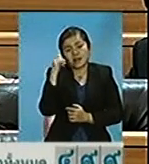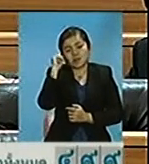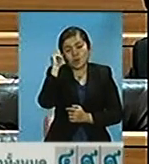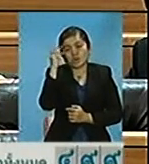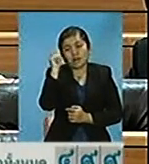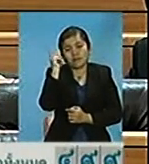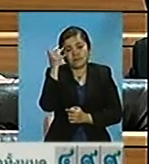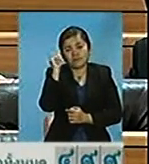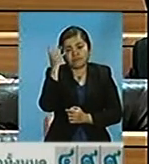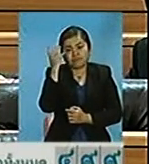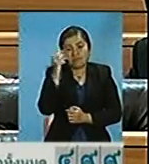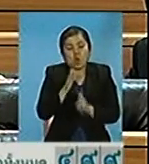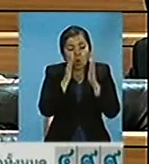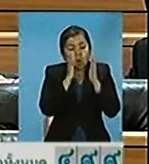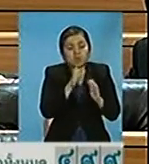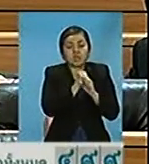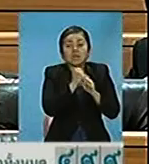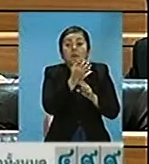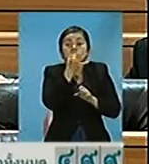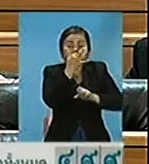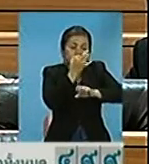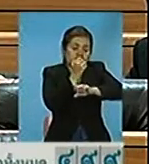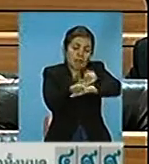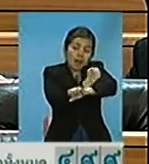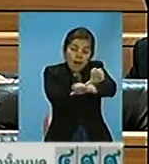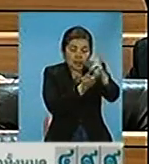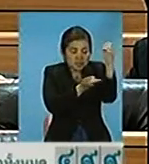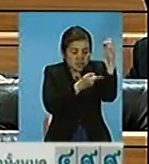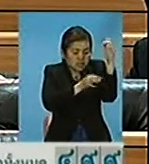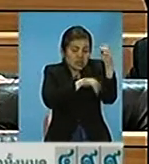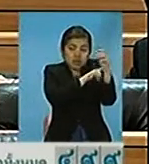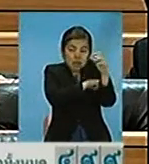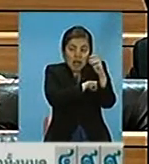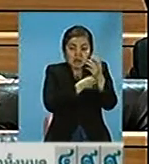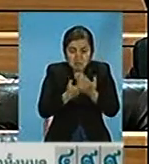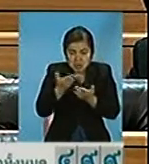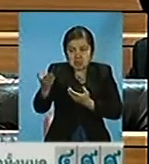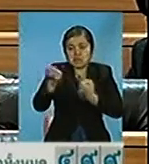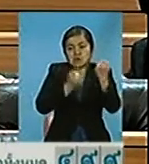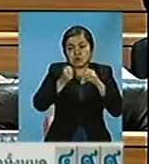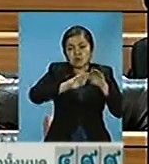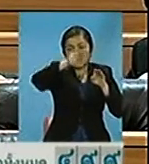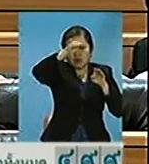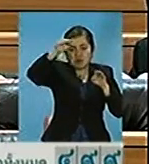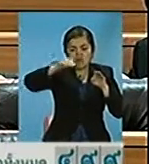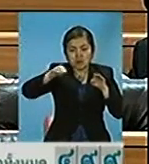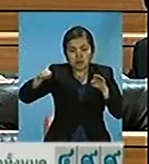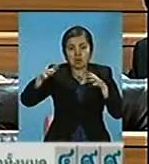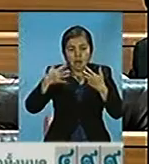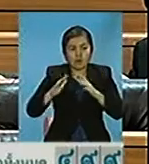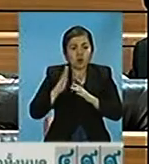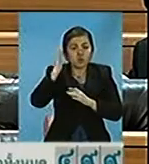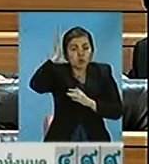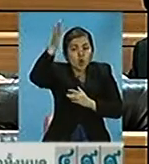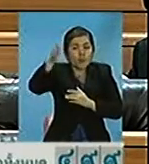าคนกรีดยางนะครับวันนี้ท่านบอกว่ามีรถปิกอัพขับพออีก20ปีต่อมานะครับ ท่านรัฐ